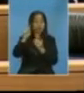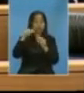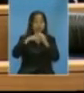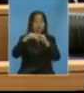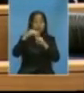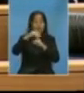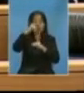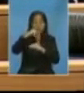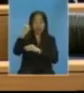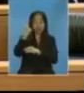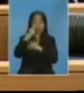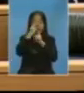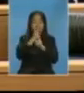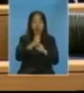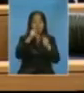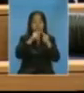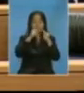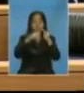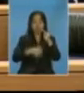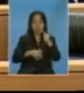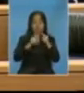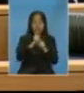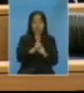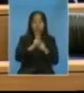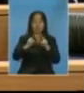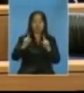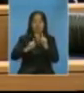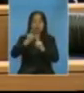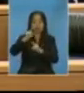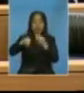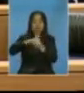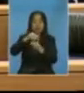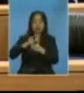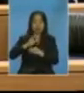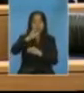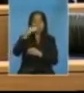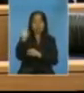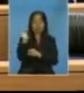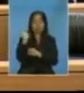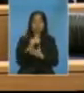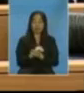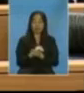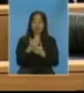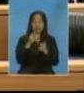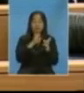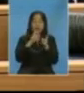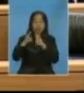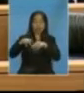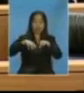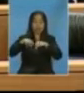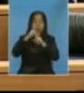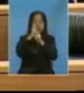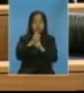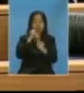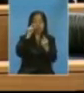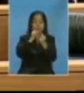เป็นไปตามวัตถุประสงค์ไม่เพียงแต่ทำให้เศรษฐกิจฟื้นขึ้นมาครับแต่สุดท้ายการบริหารก็เป็นไปตามเป้าหมาย